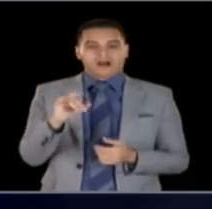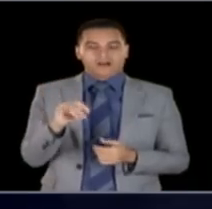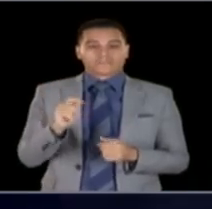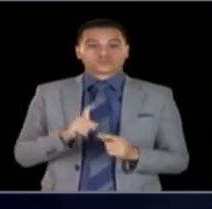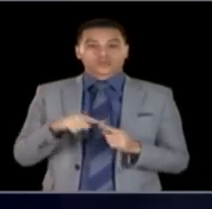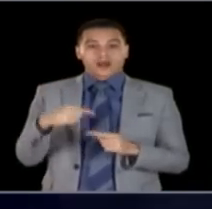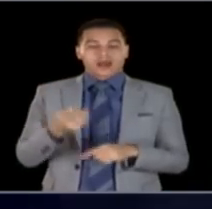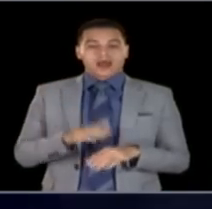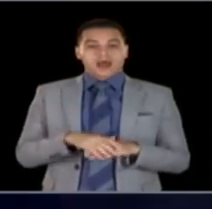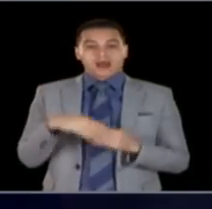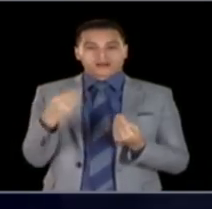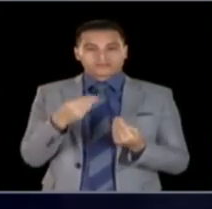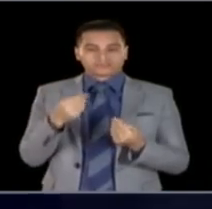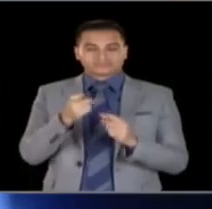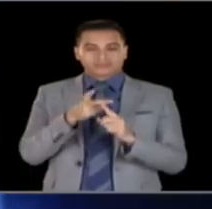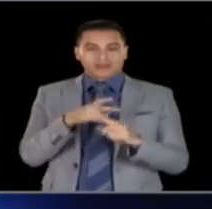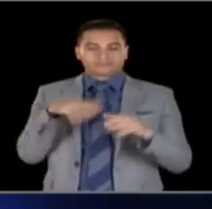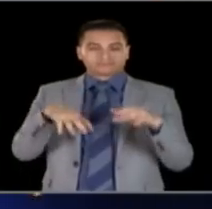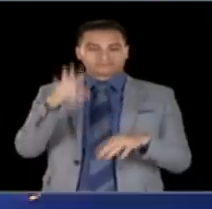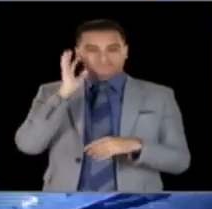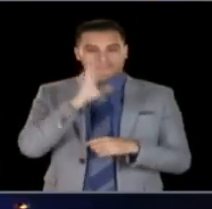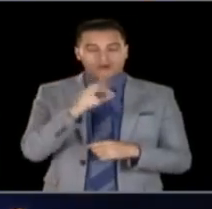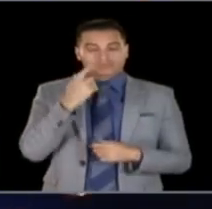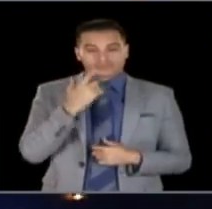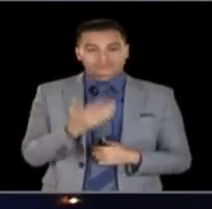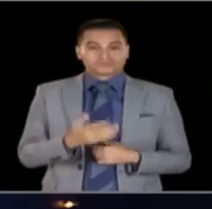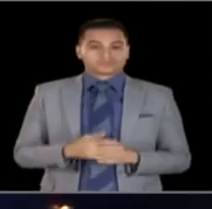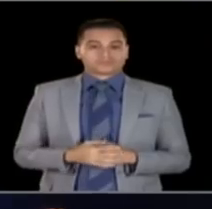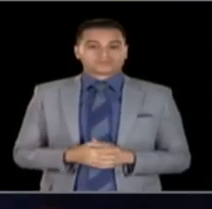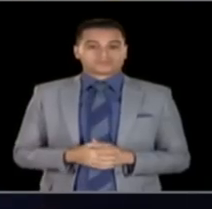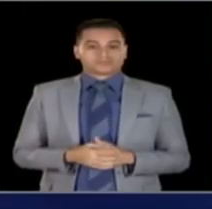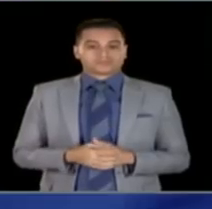السؤال اللي جاي لوحات ومعالم، والسؤال هو: